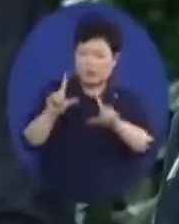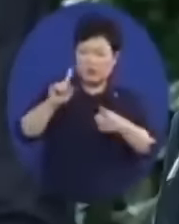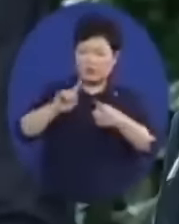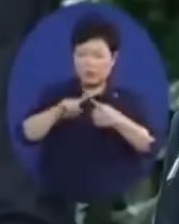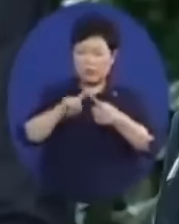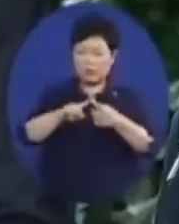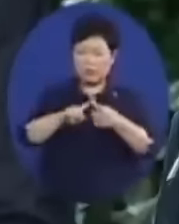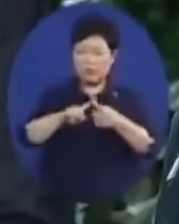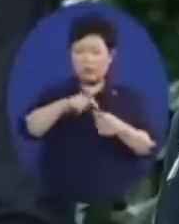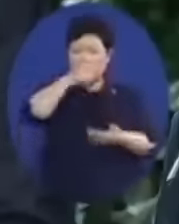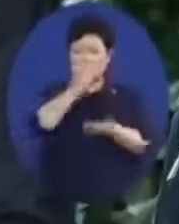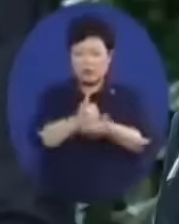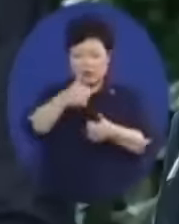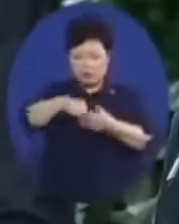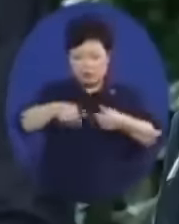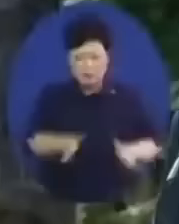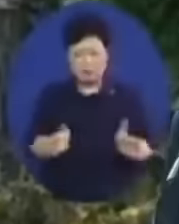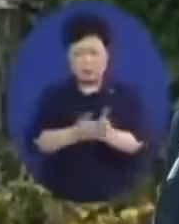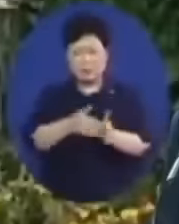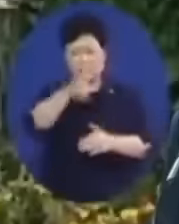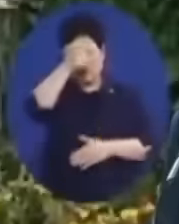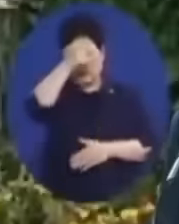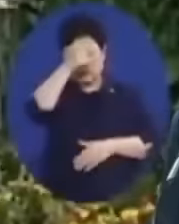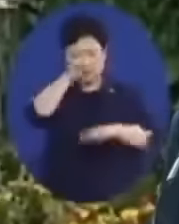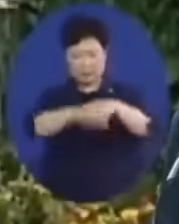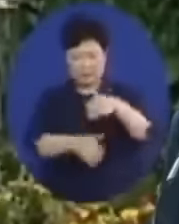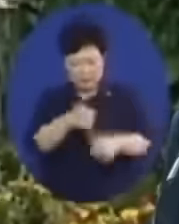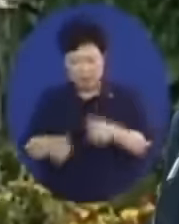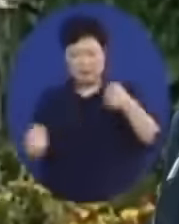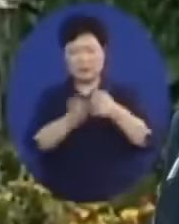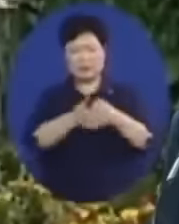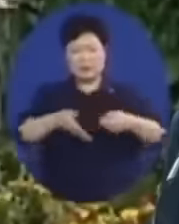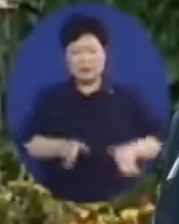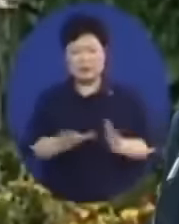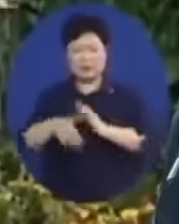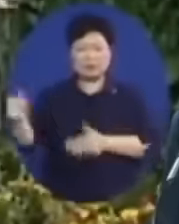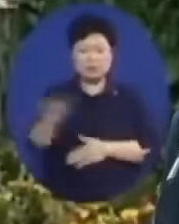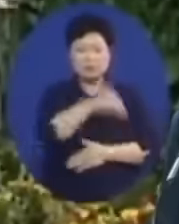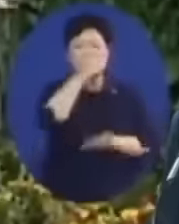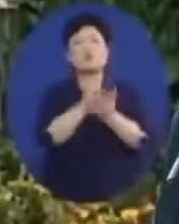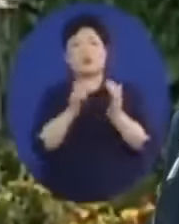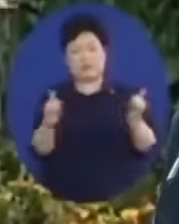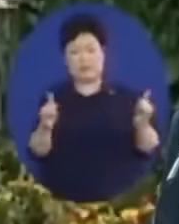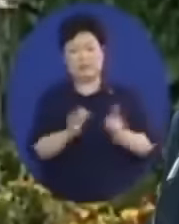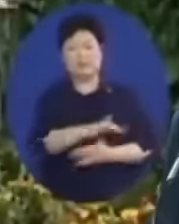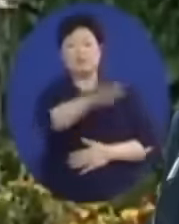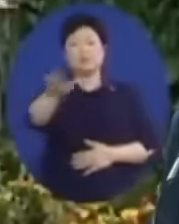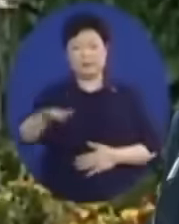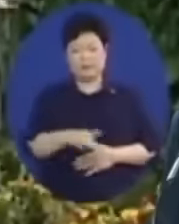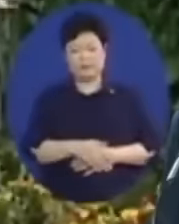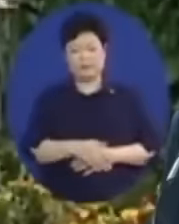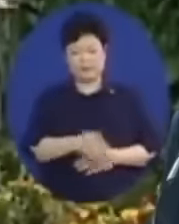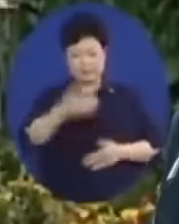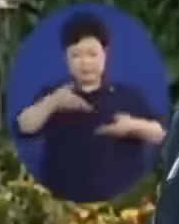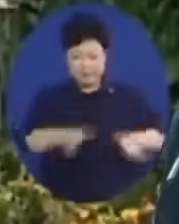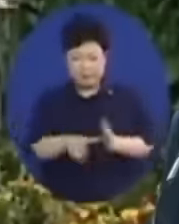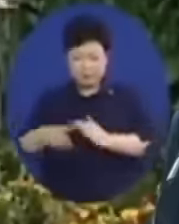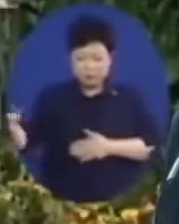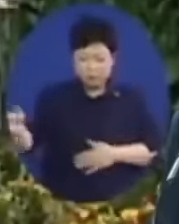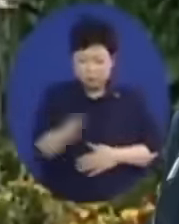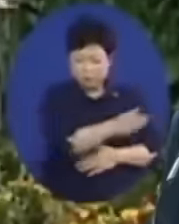낳았으니 우리는 아담의 자손으로서 태어날 때부터 죄인으로 태어난 것입니다. 우리는 태어날